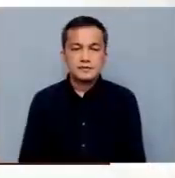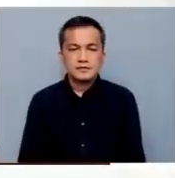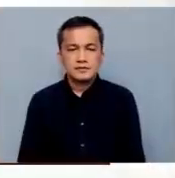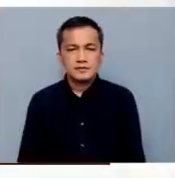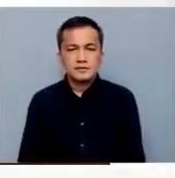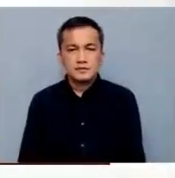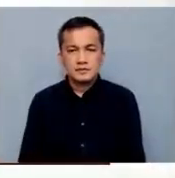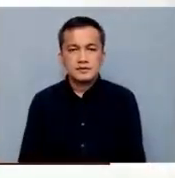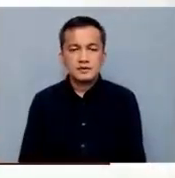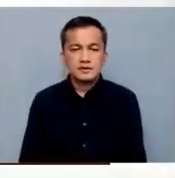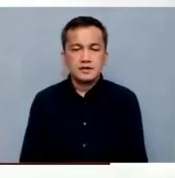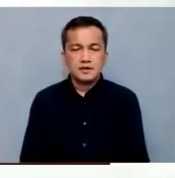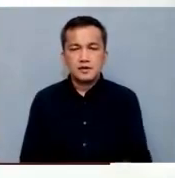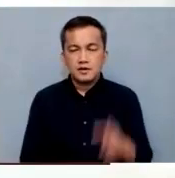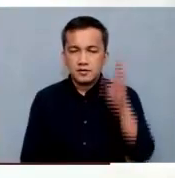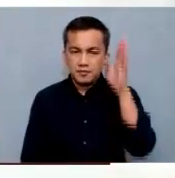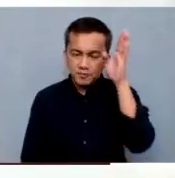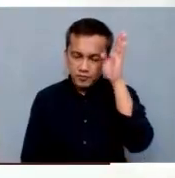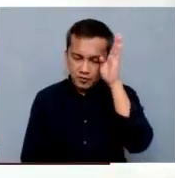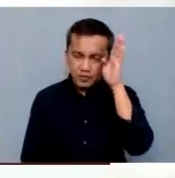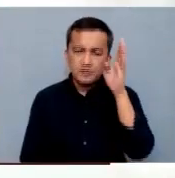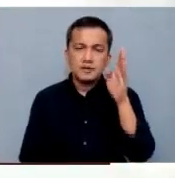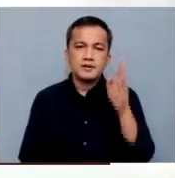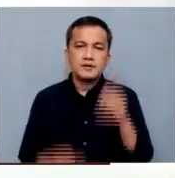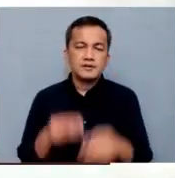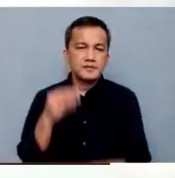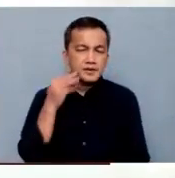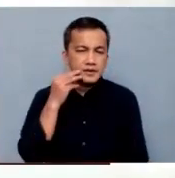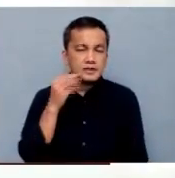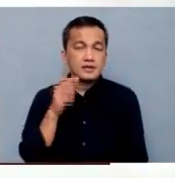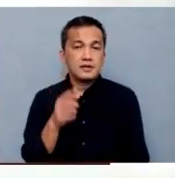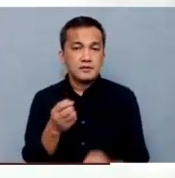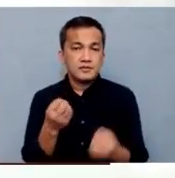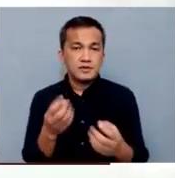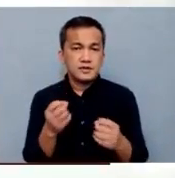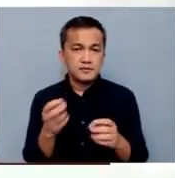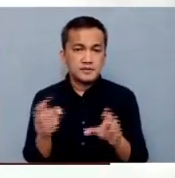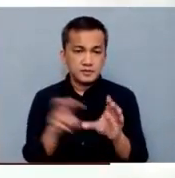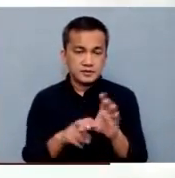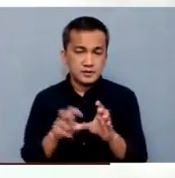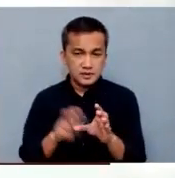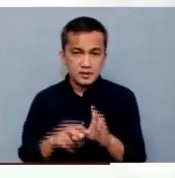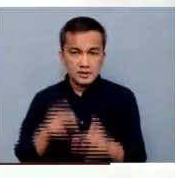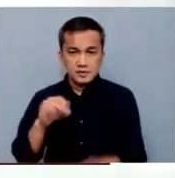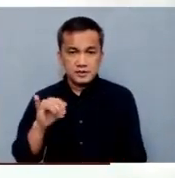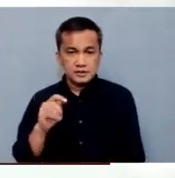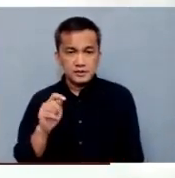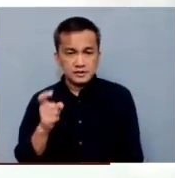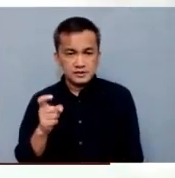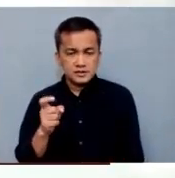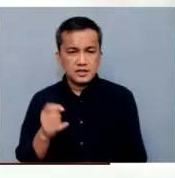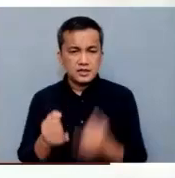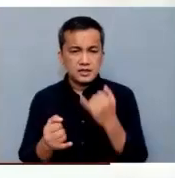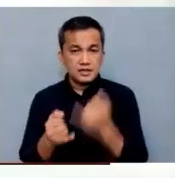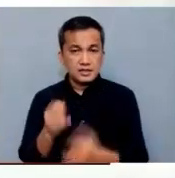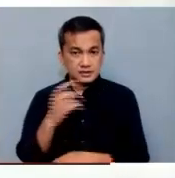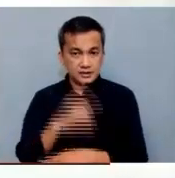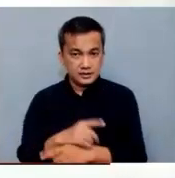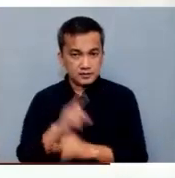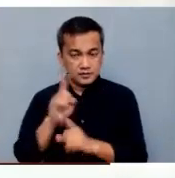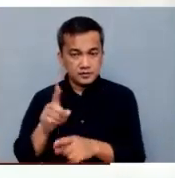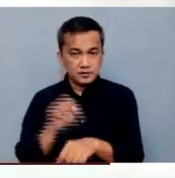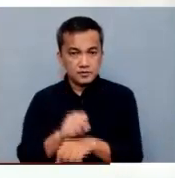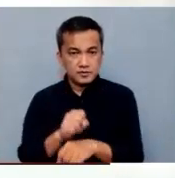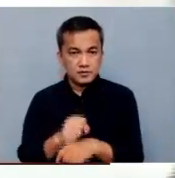Bok Mayan, mas marami ang mga pasahero ngayon dito sa PTEX dahil uling araw na ng pasok sa trabaho bago